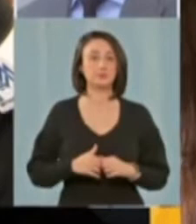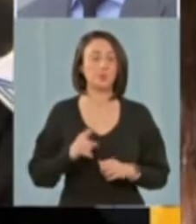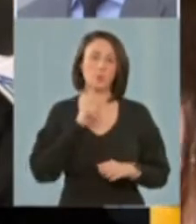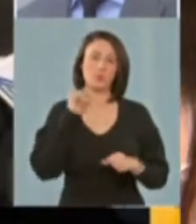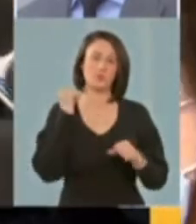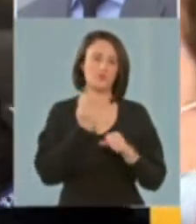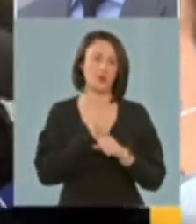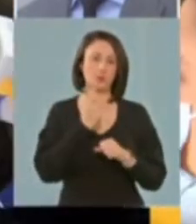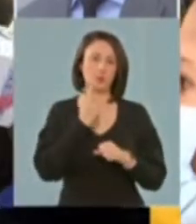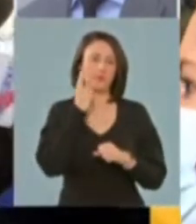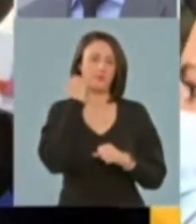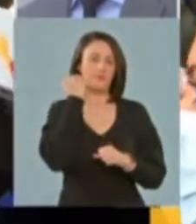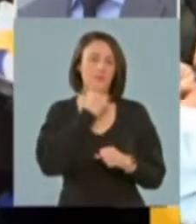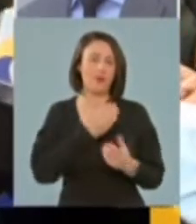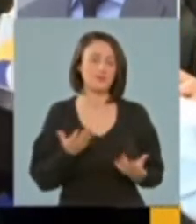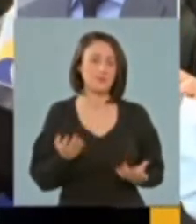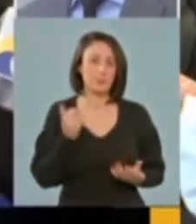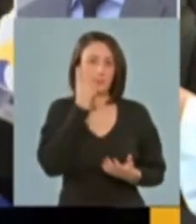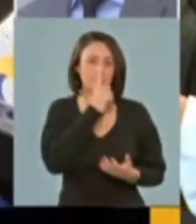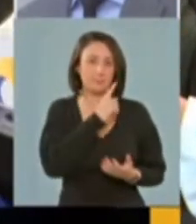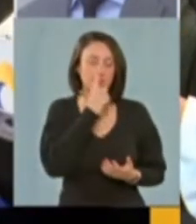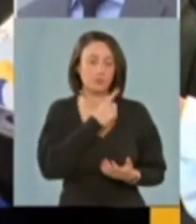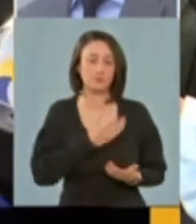face decât să fiu un ipocrit și să